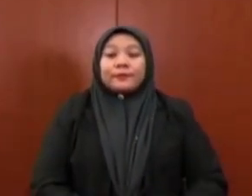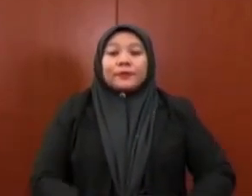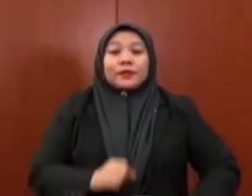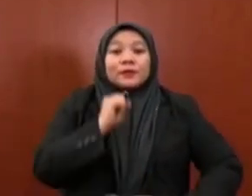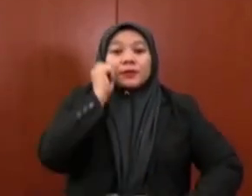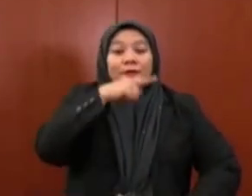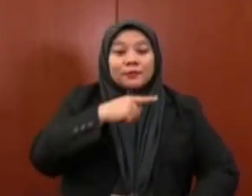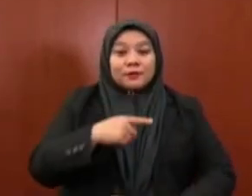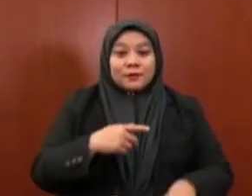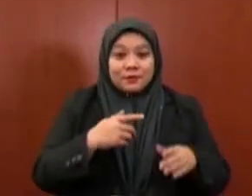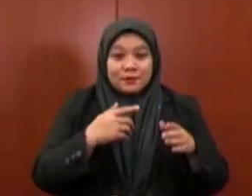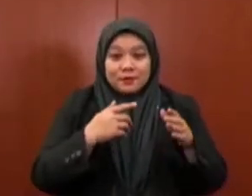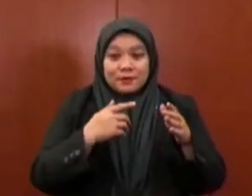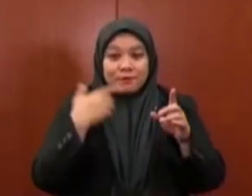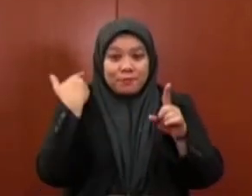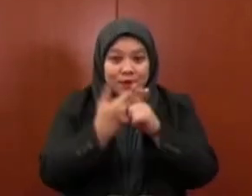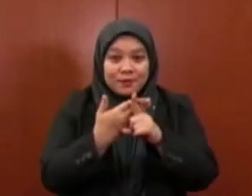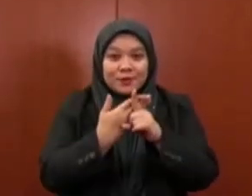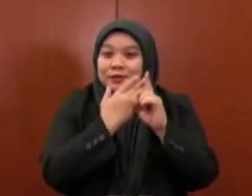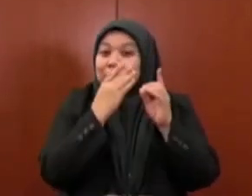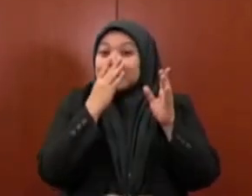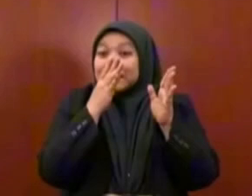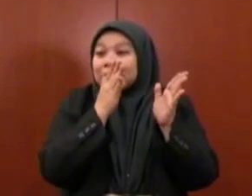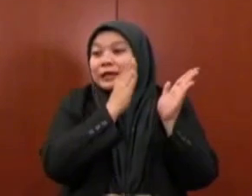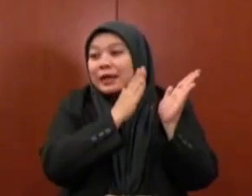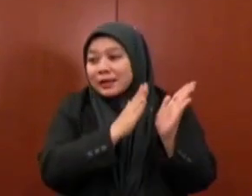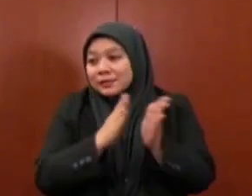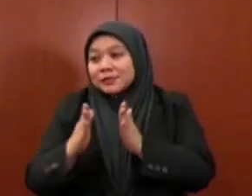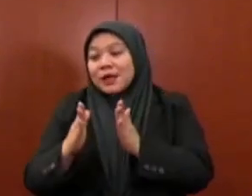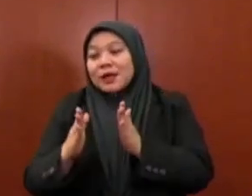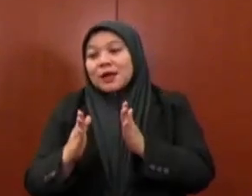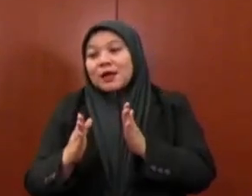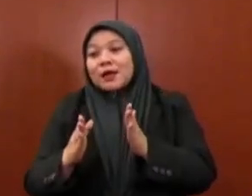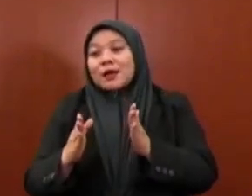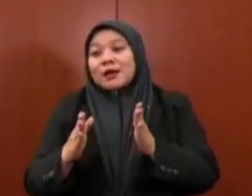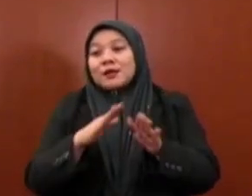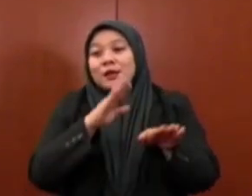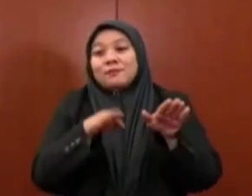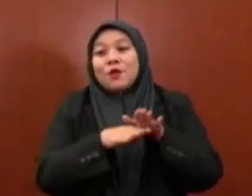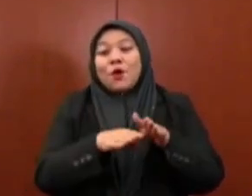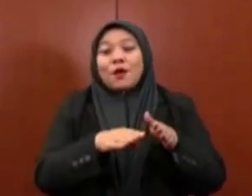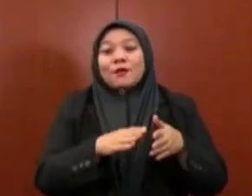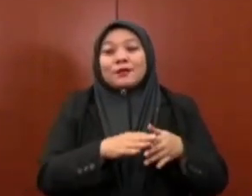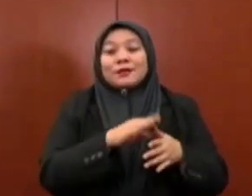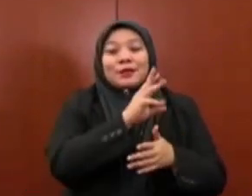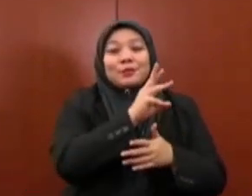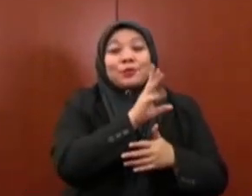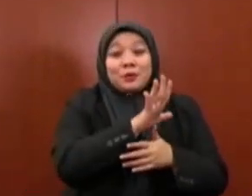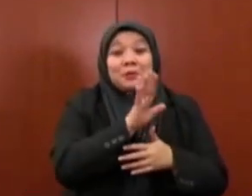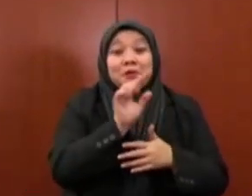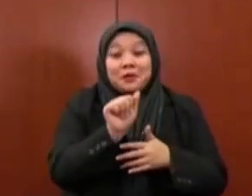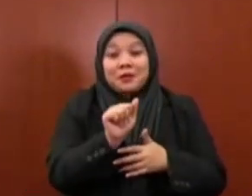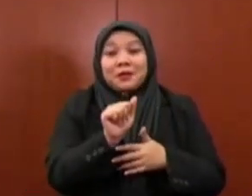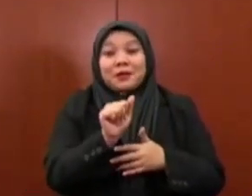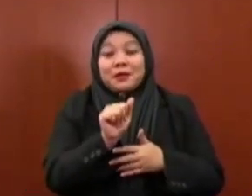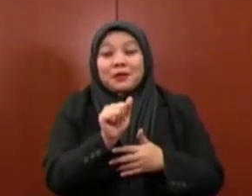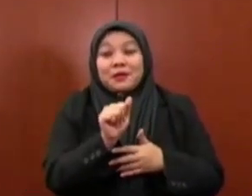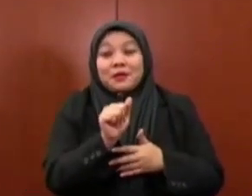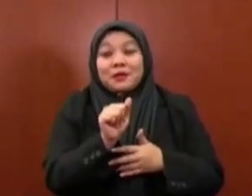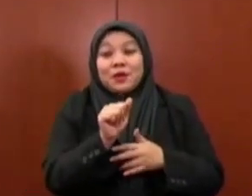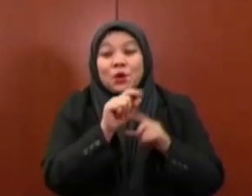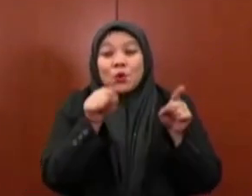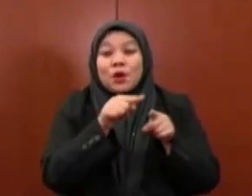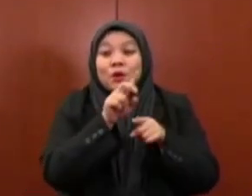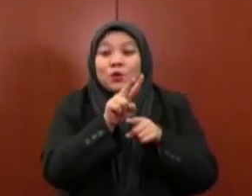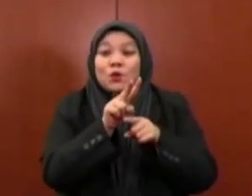pemecatan terancang atau constructive expulsion di bawah operasi perkara 65A